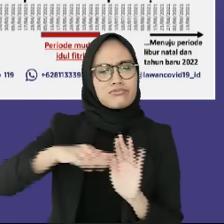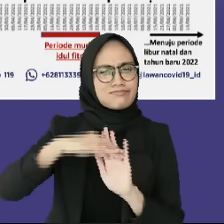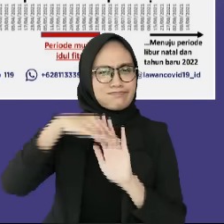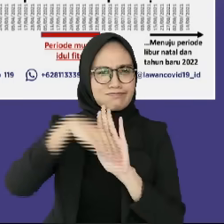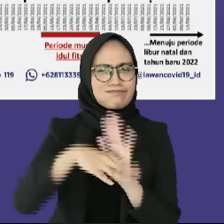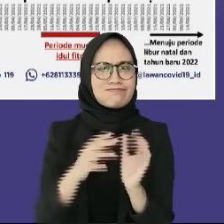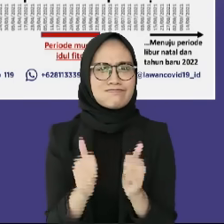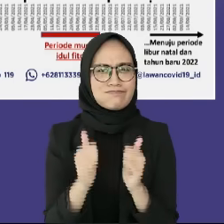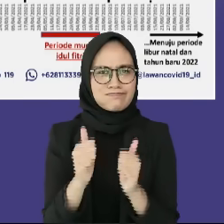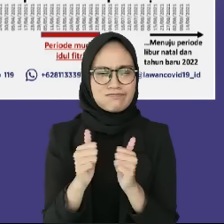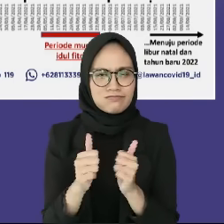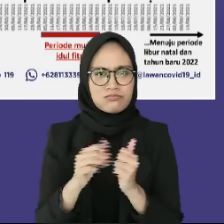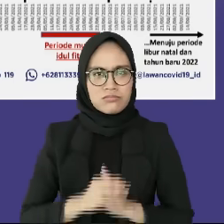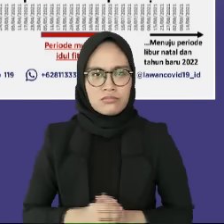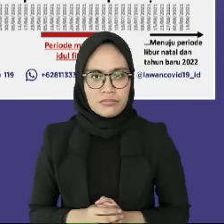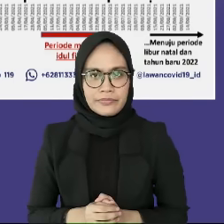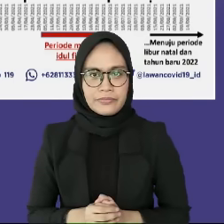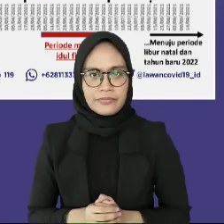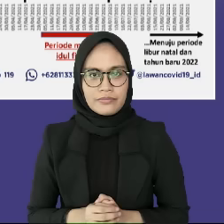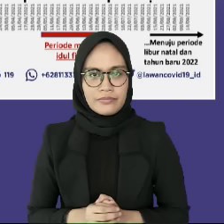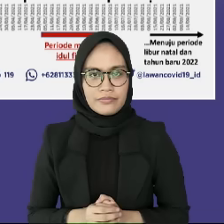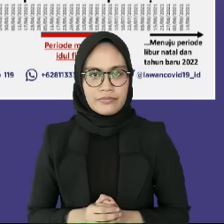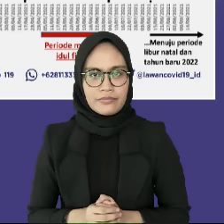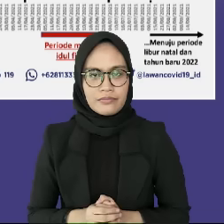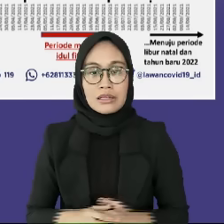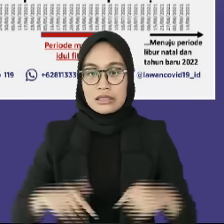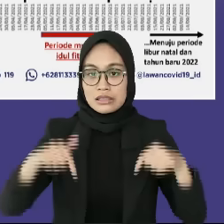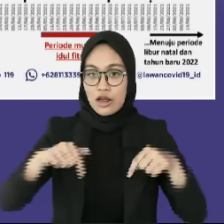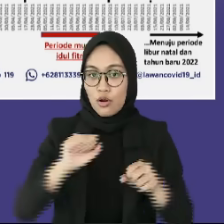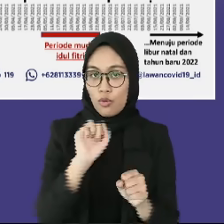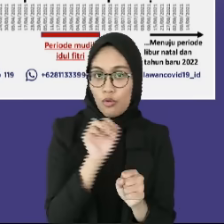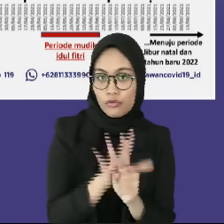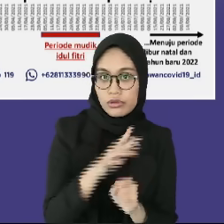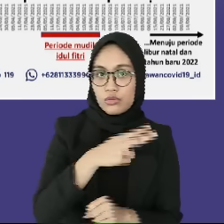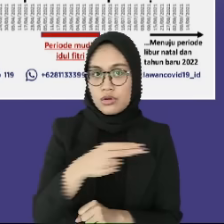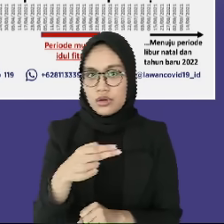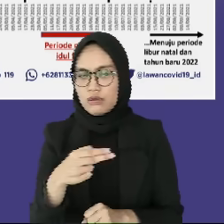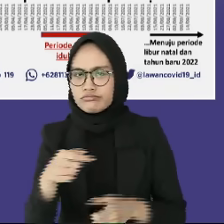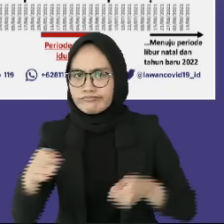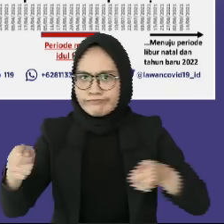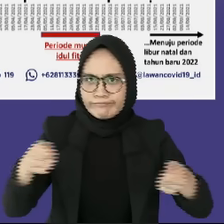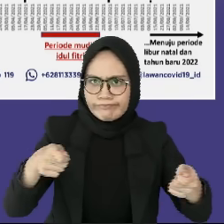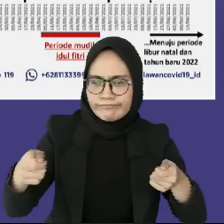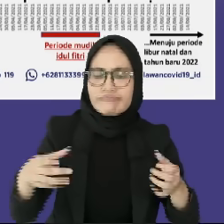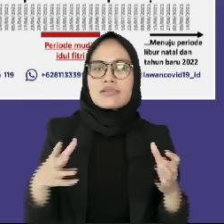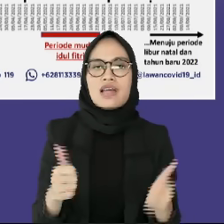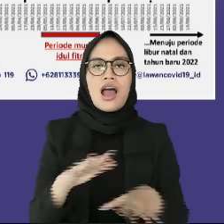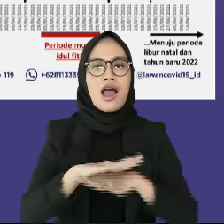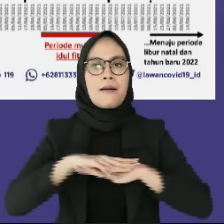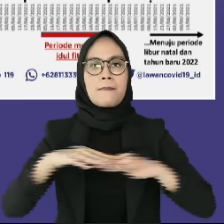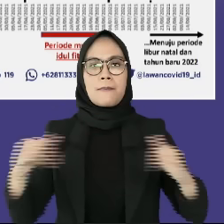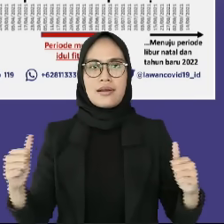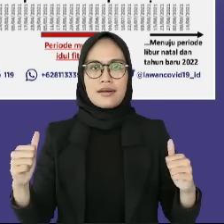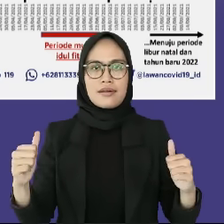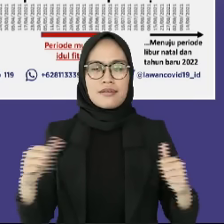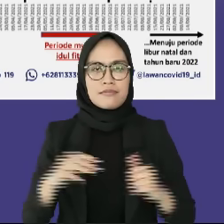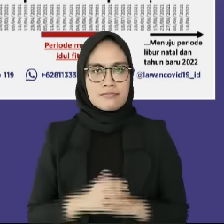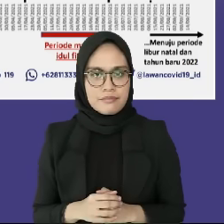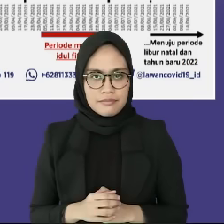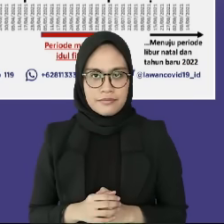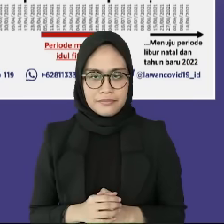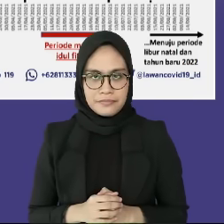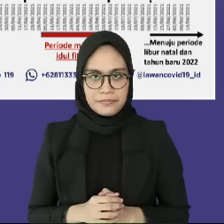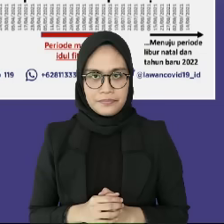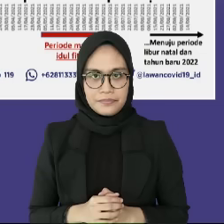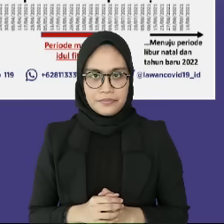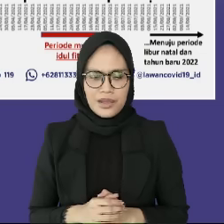bahwa saat ini pandemi COVID-19 terkendali. Hal ini tentunya tidak akan tercapai apabila